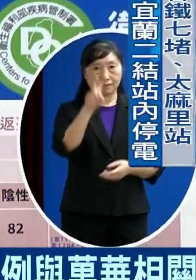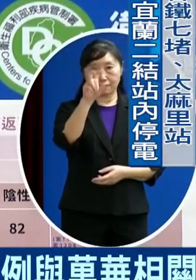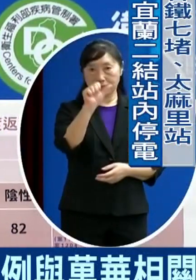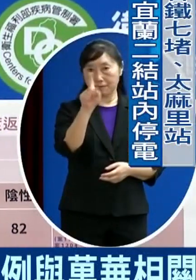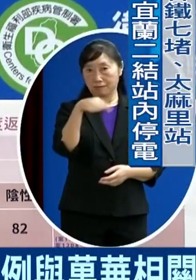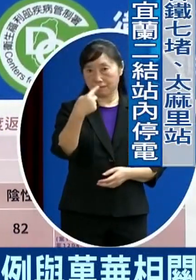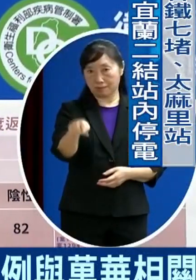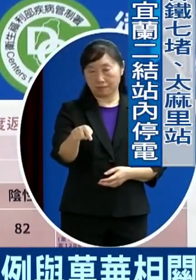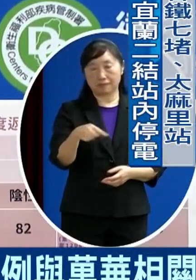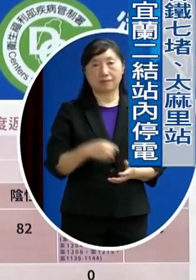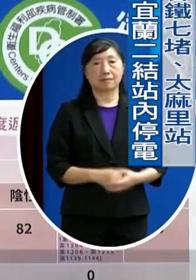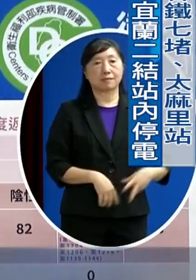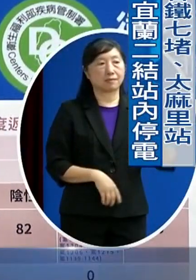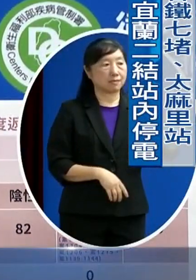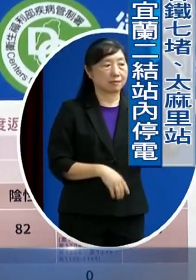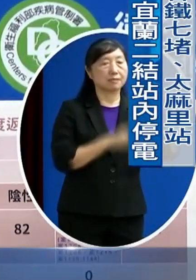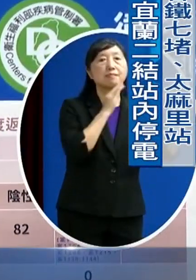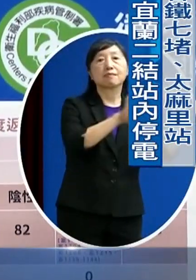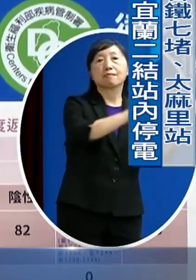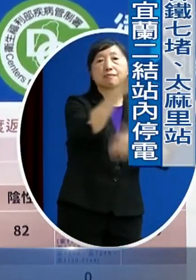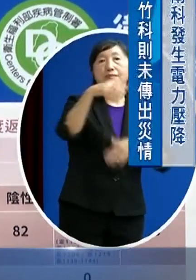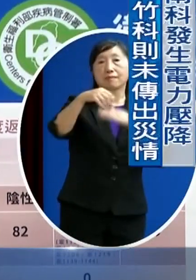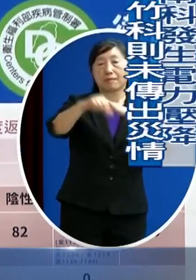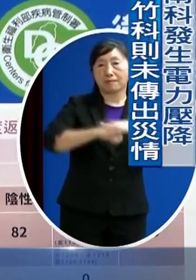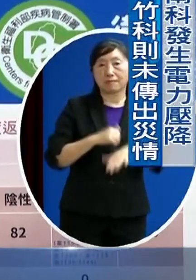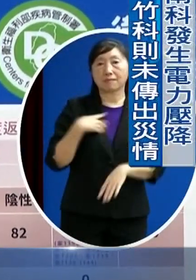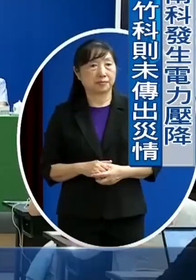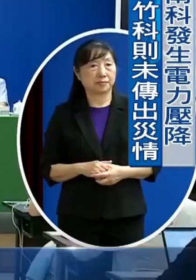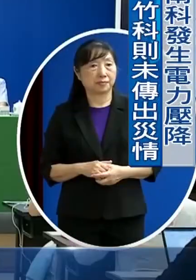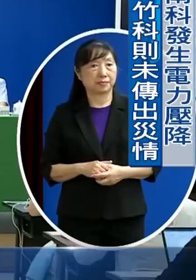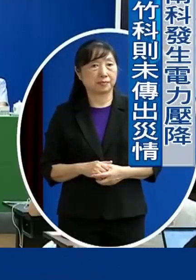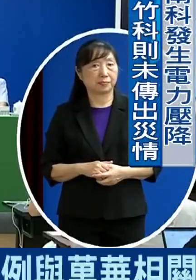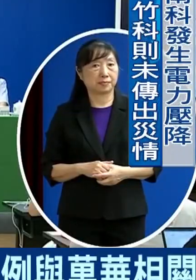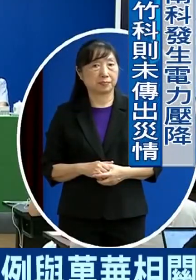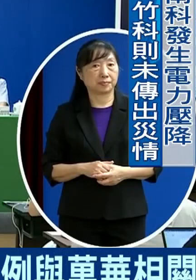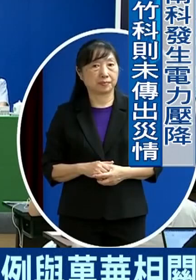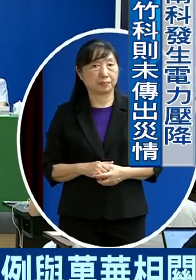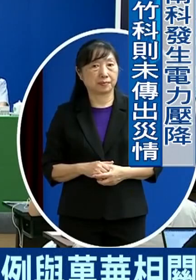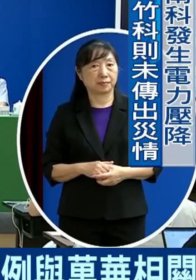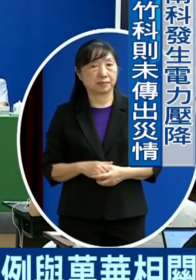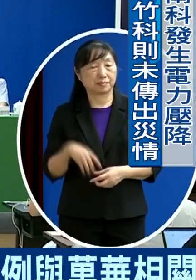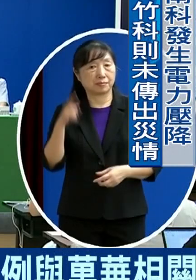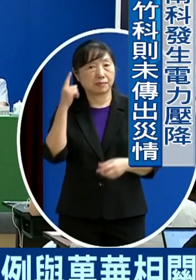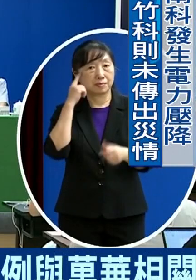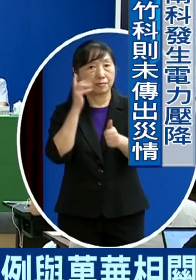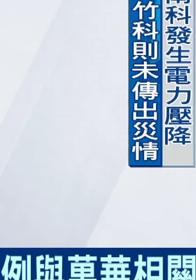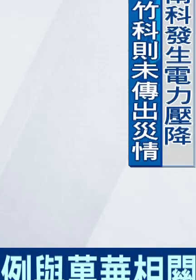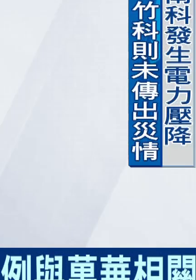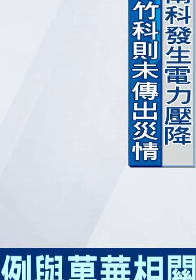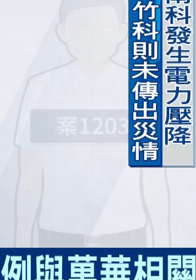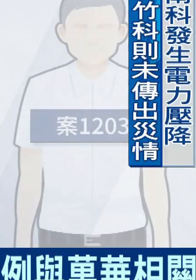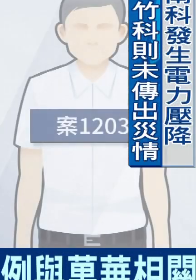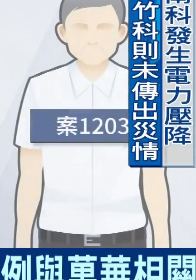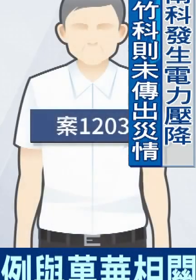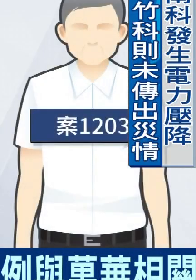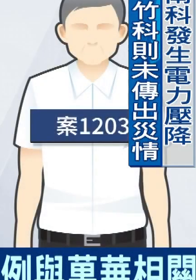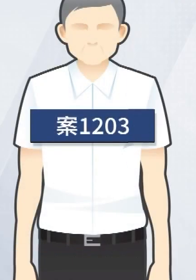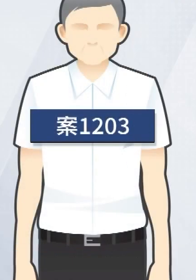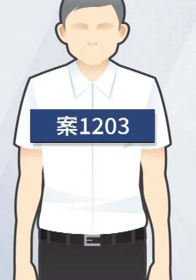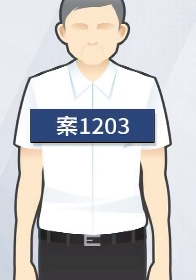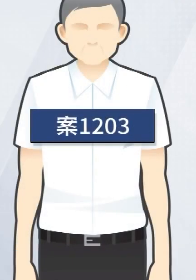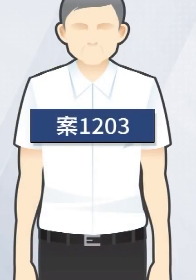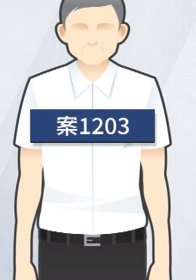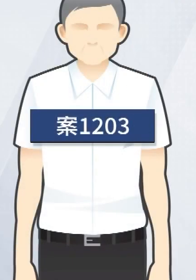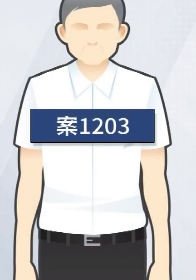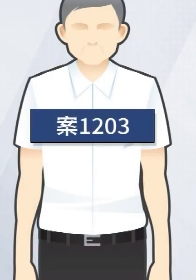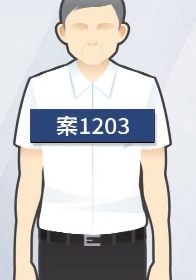25例的案例，12例是境外，13例是本土。 一口气再新增13例本土个案，其中狮子会群聚案